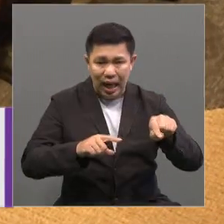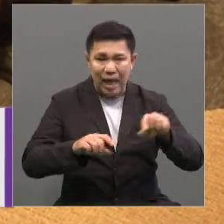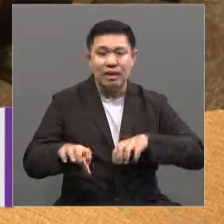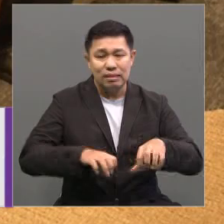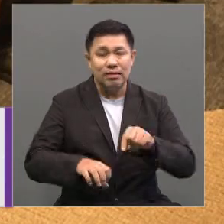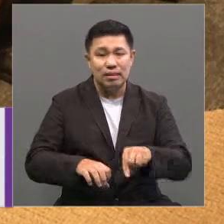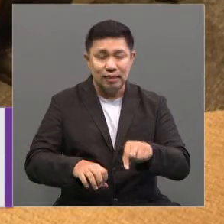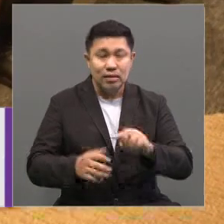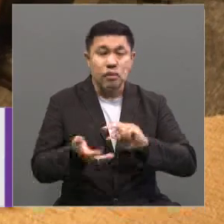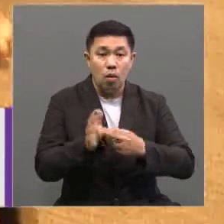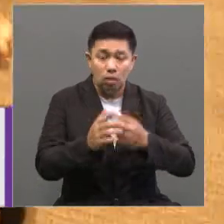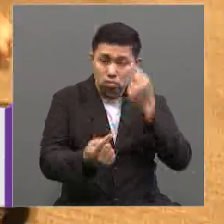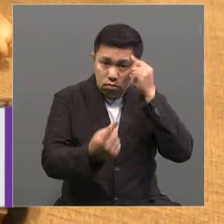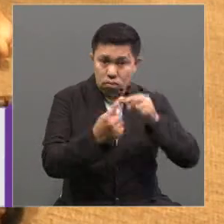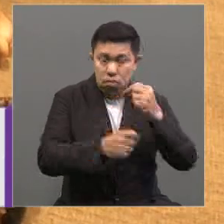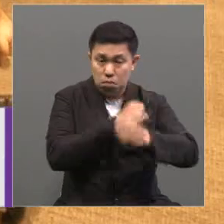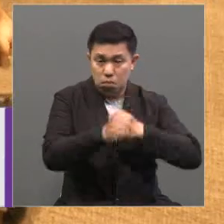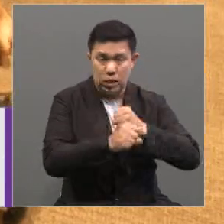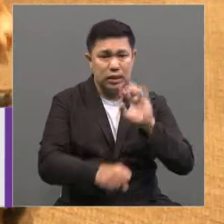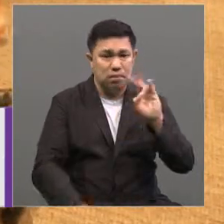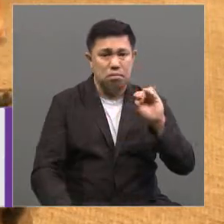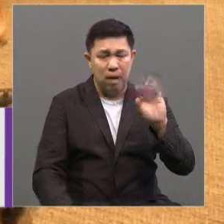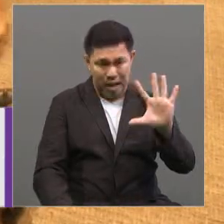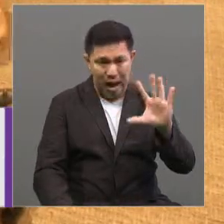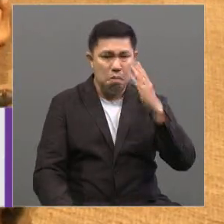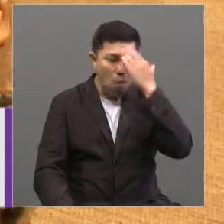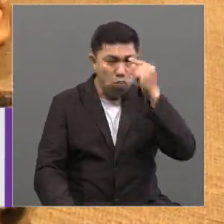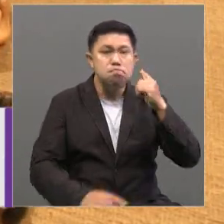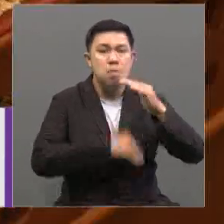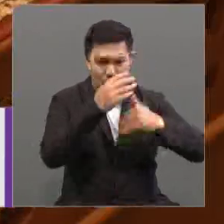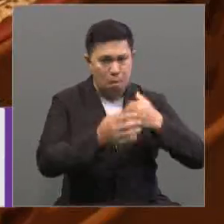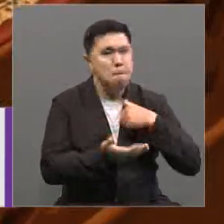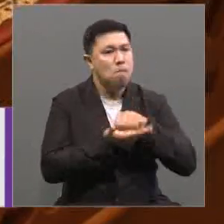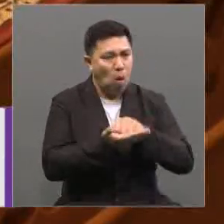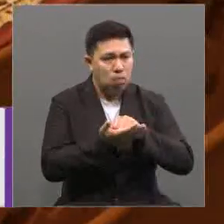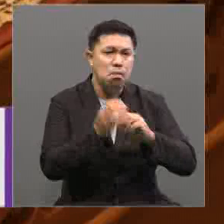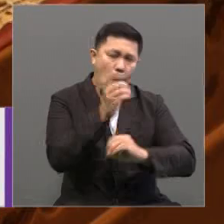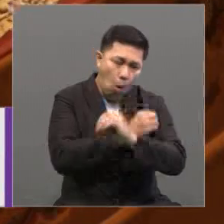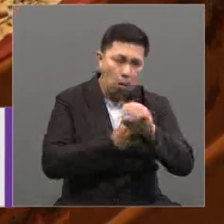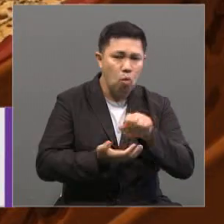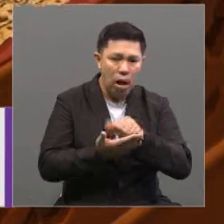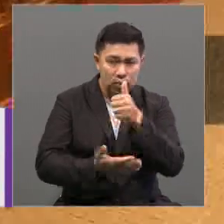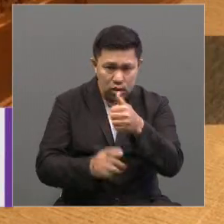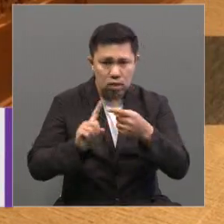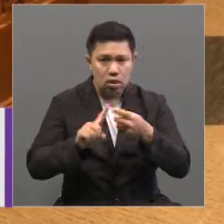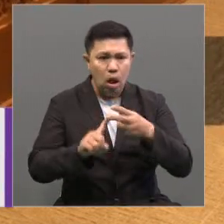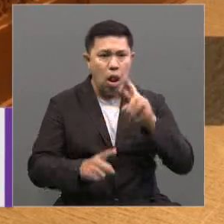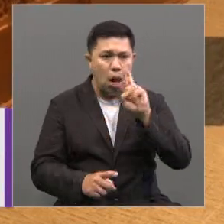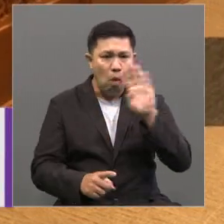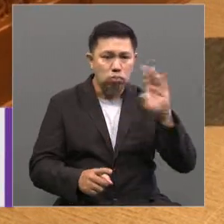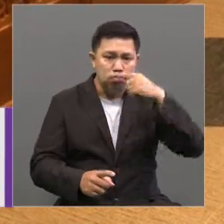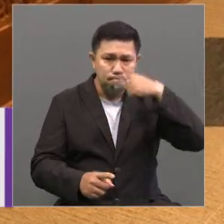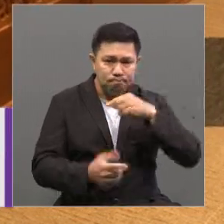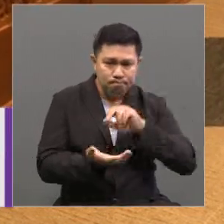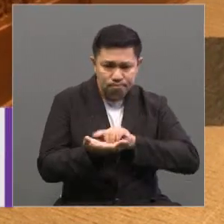ในการรองรับเที่ยวบินเพิ่มประสิทธิภาพและความปลอดภัยในการให้บริการรวมถึงเพิ่มศักยภาพระบบการเดินอากาศของประเทศ